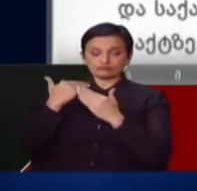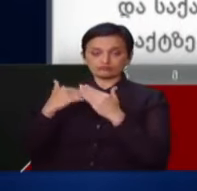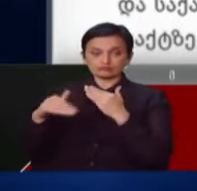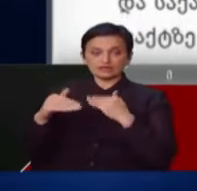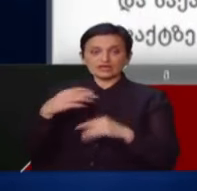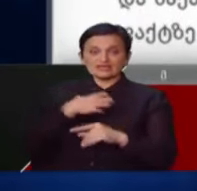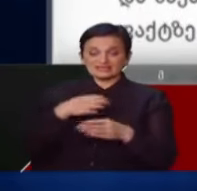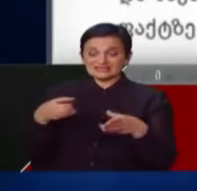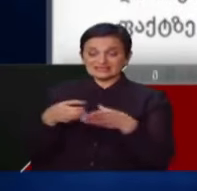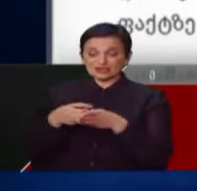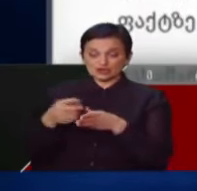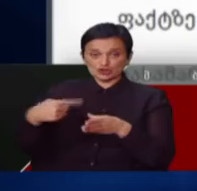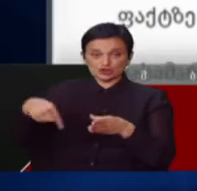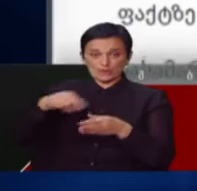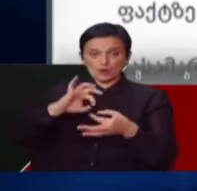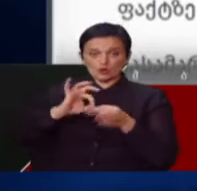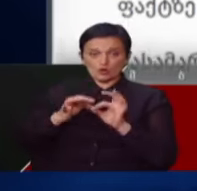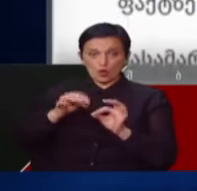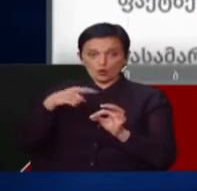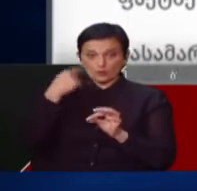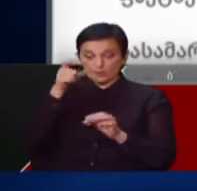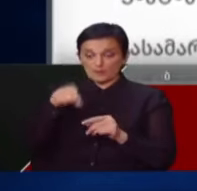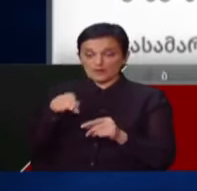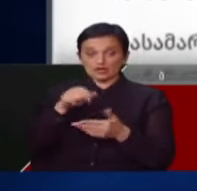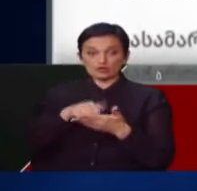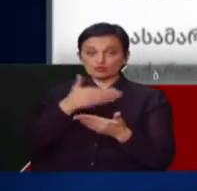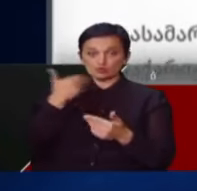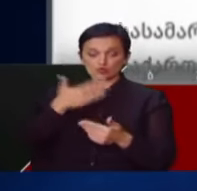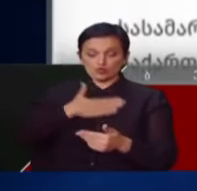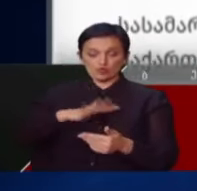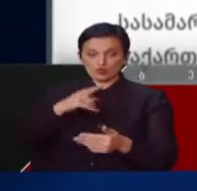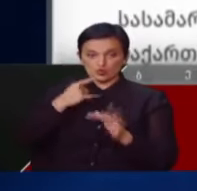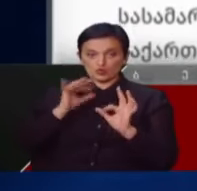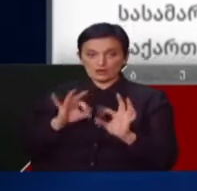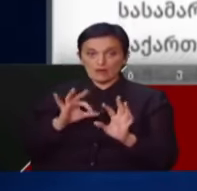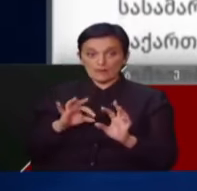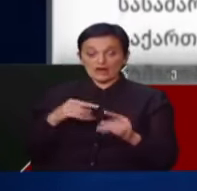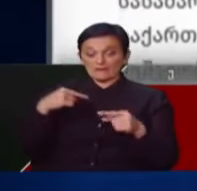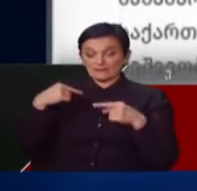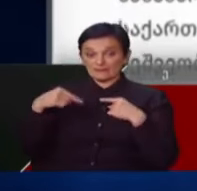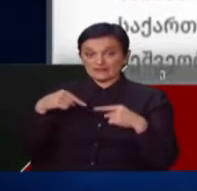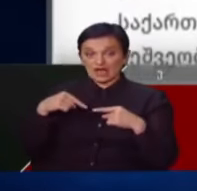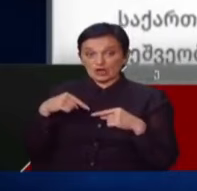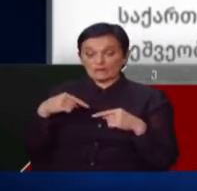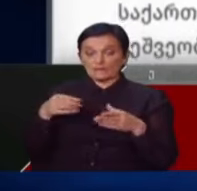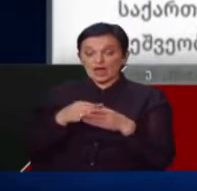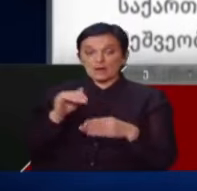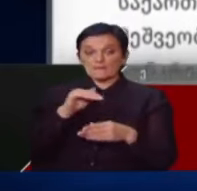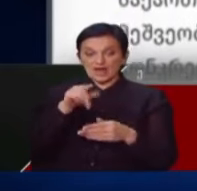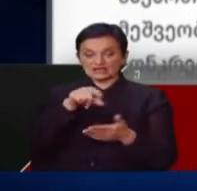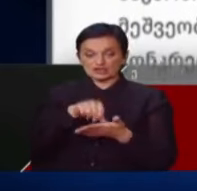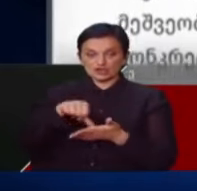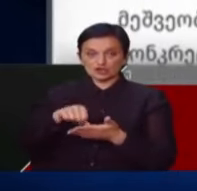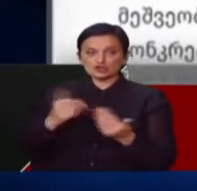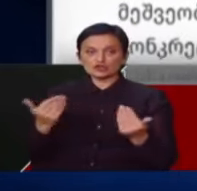ნაკრების ძირითად შემადგენლობაში კონკრეტული პირის არყოფნის გამო უკმაყოფილება გამოხატა და როგორც ნაკრების ფეხბურთელებს, ისე ფედერაციის